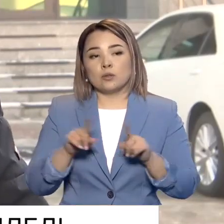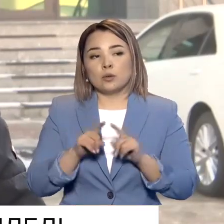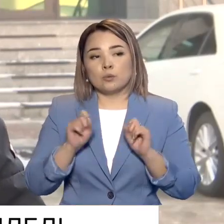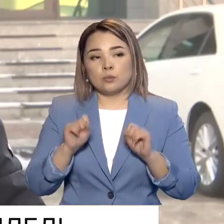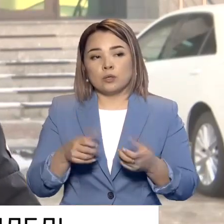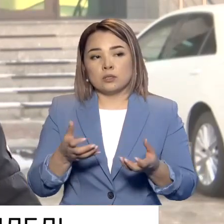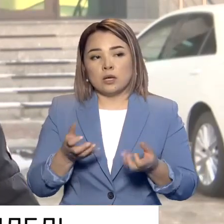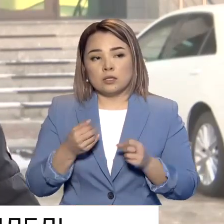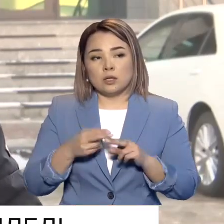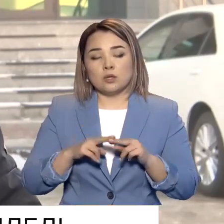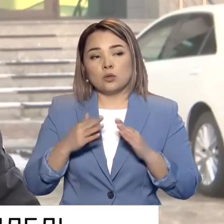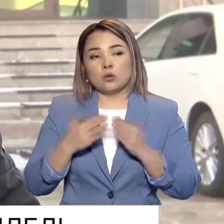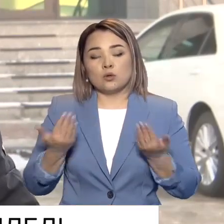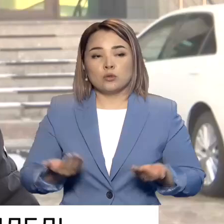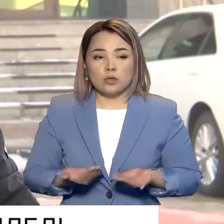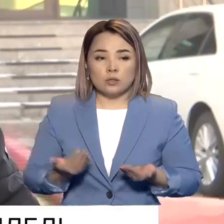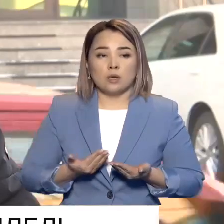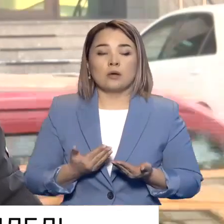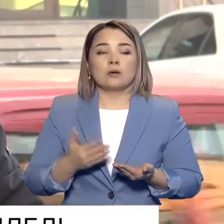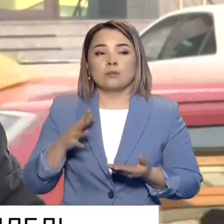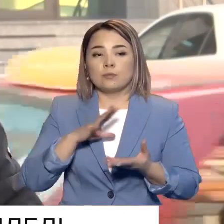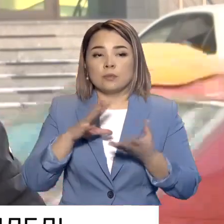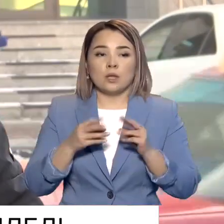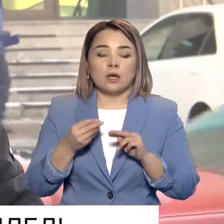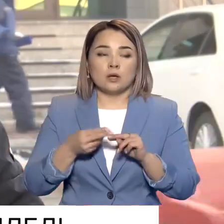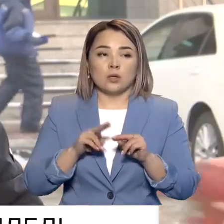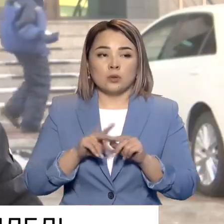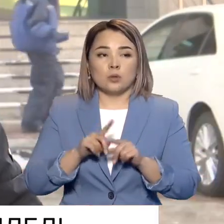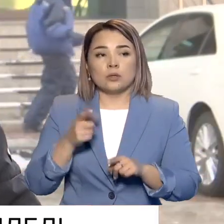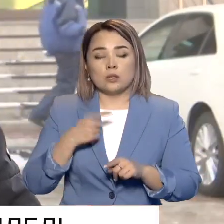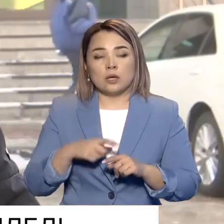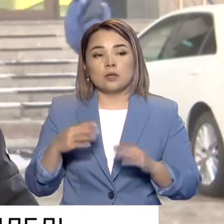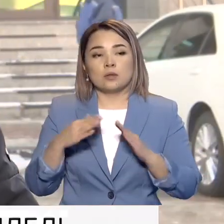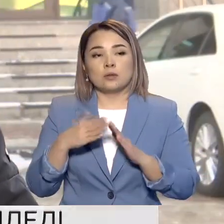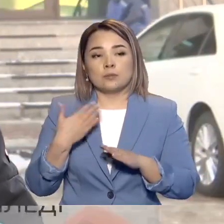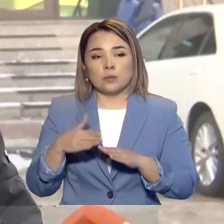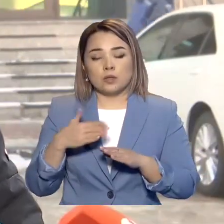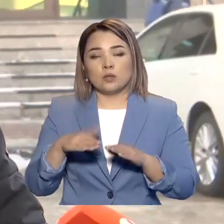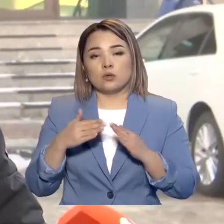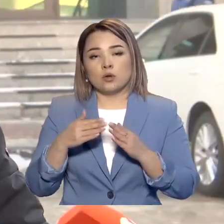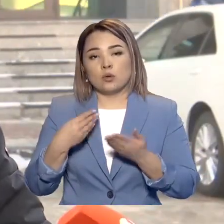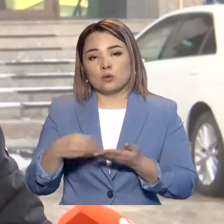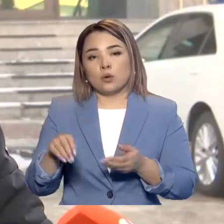екінші. Ол тұрғын үй бола ма, жаңа бес қаланың көлемінде ол жаңағы ипотекаға байланысты үй алуға болады мысалы.